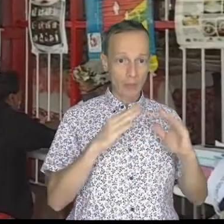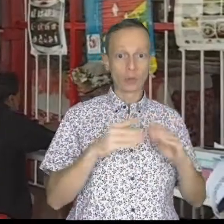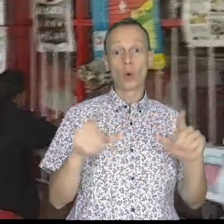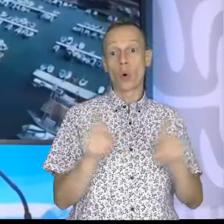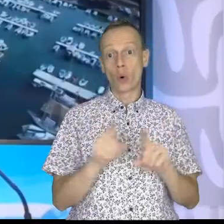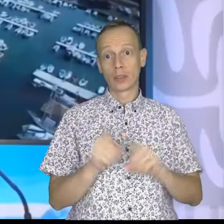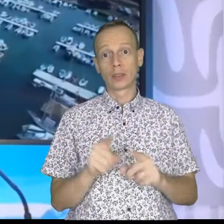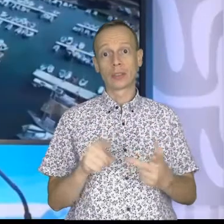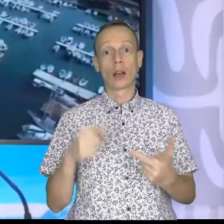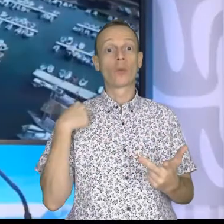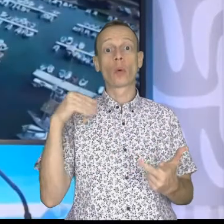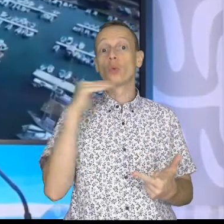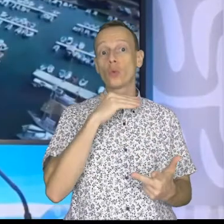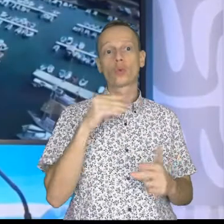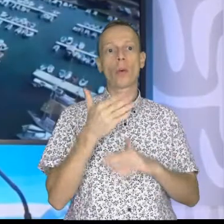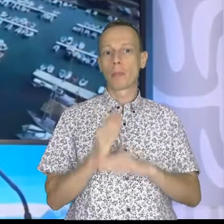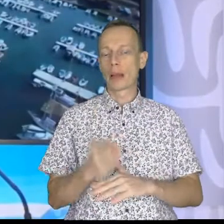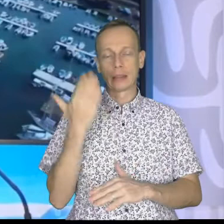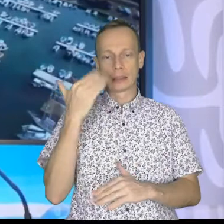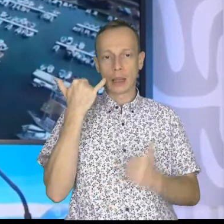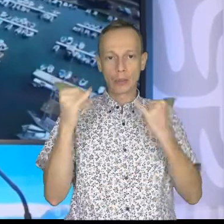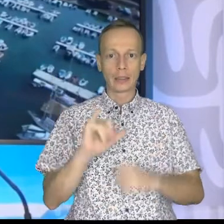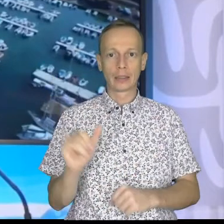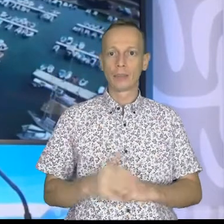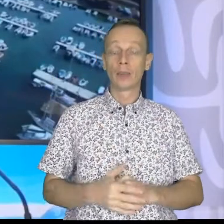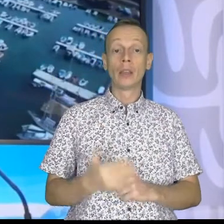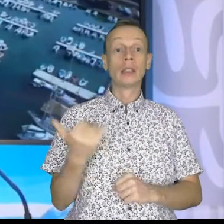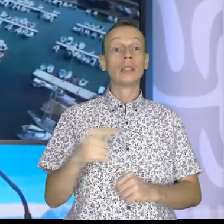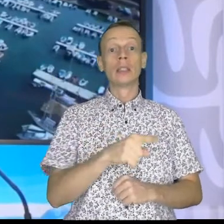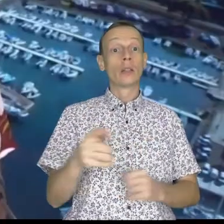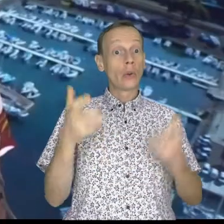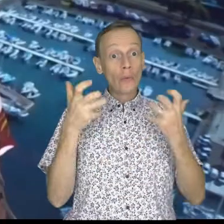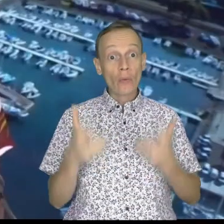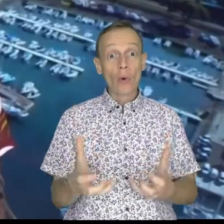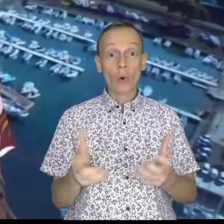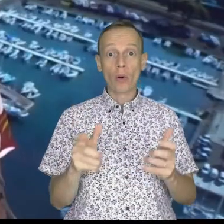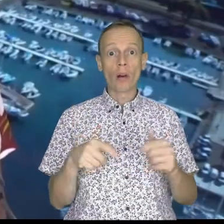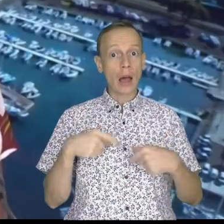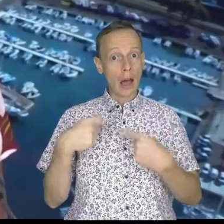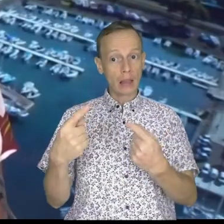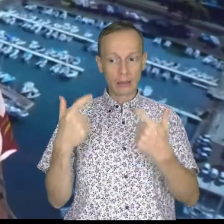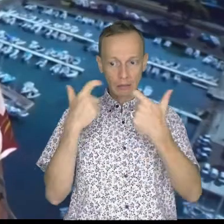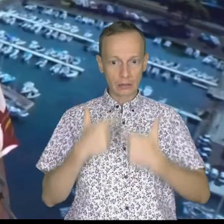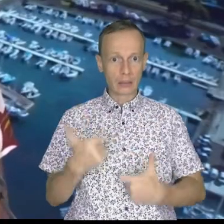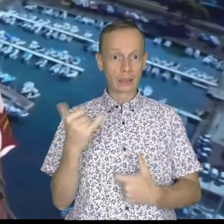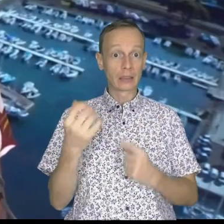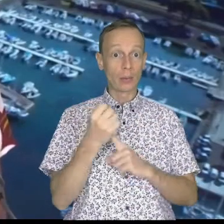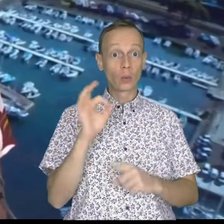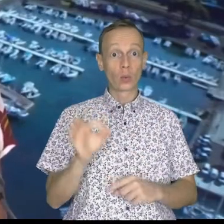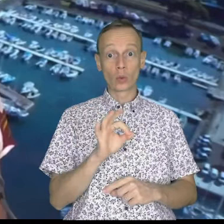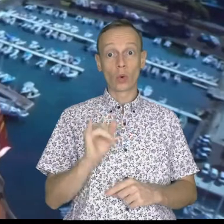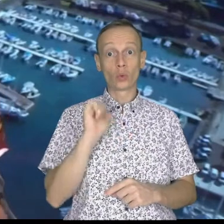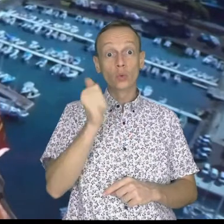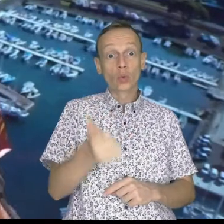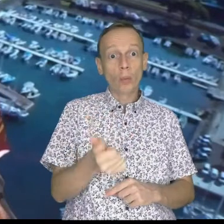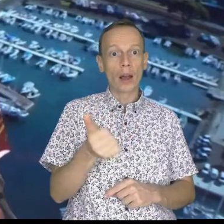d'urgence. Voilà, un message qui est bien passé en tout cas. Et si vous souhaitez vous aussi vous faire dépister, ça se passe au marché jusqu'à demain, samedi, du côté